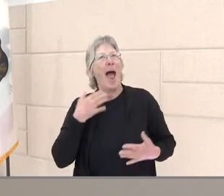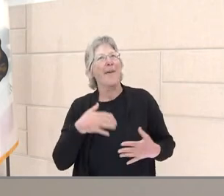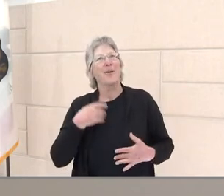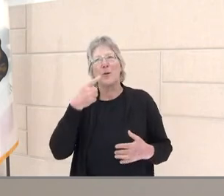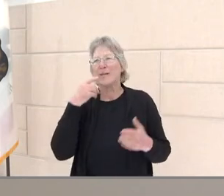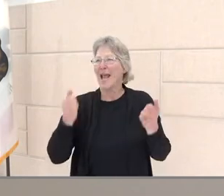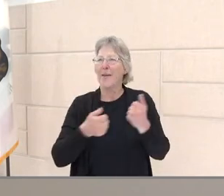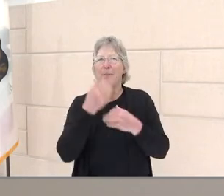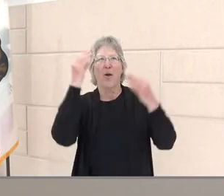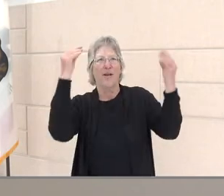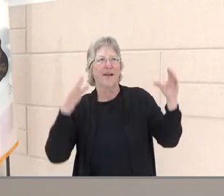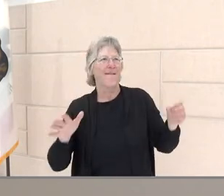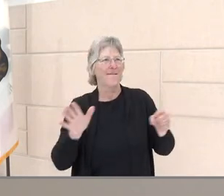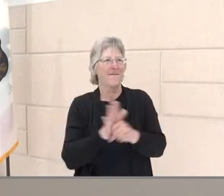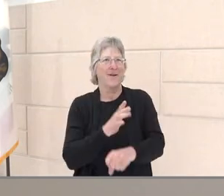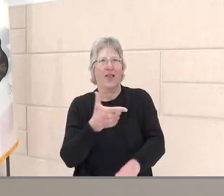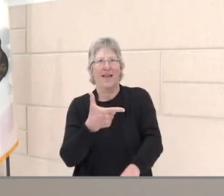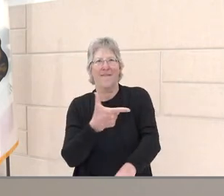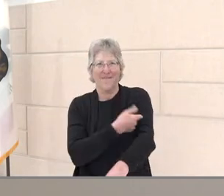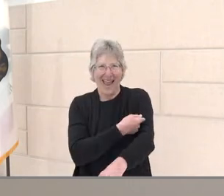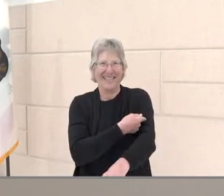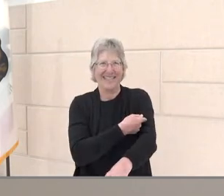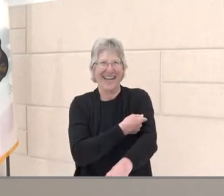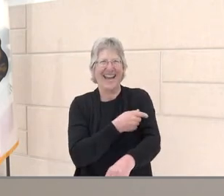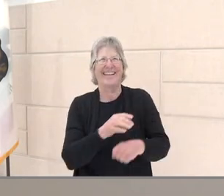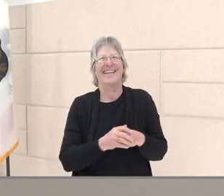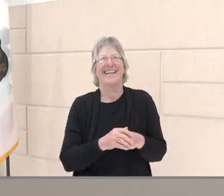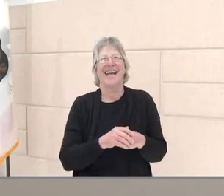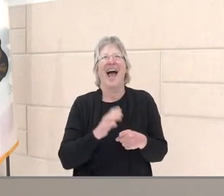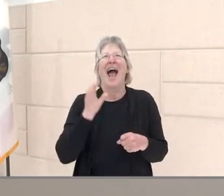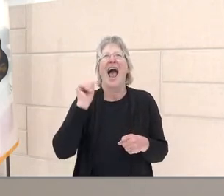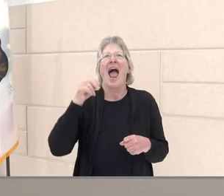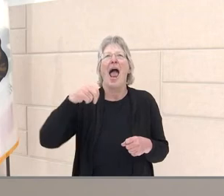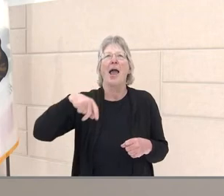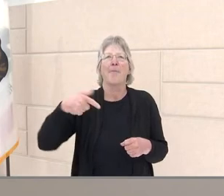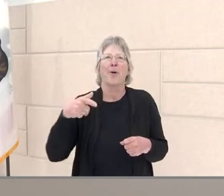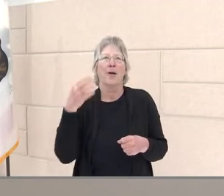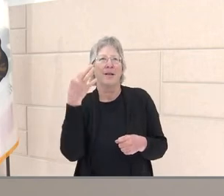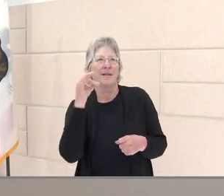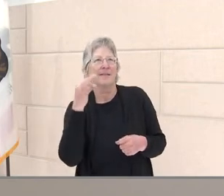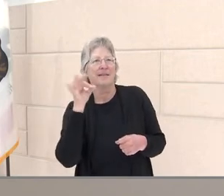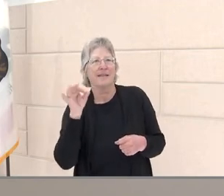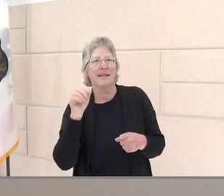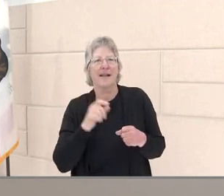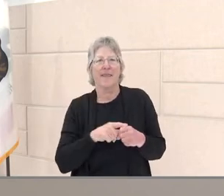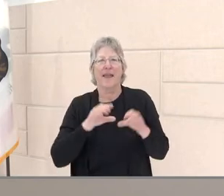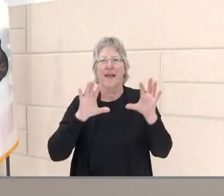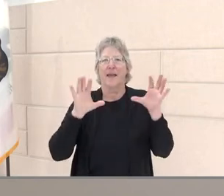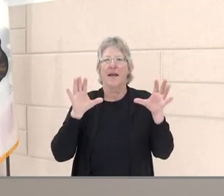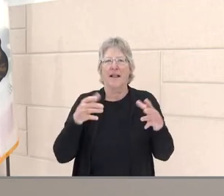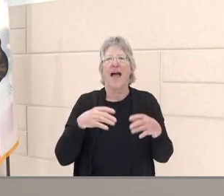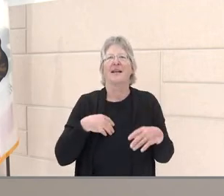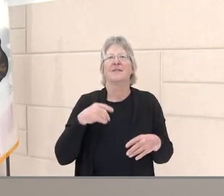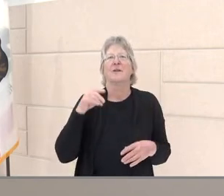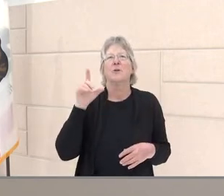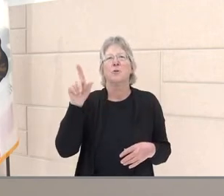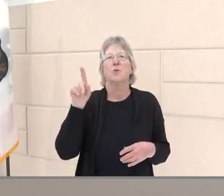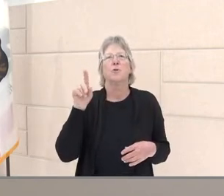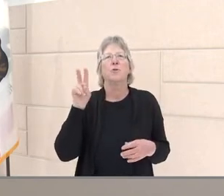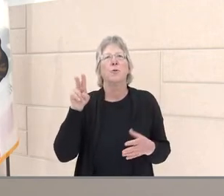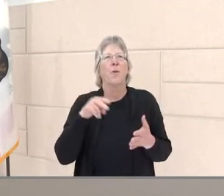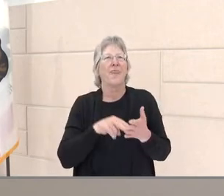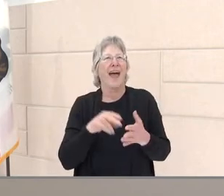ចូលរៀនវិញដោយមានដាក់ Donut ឲ្យពួកគេញ៉ាំនៅថ្ងៃទី19ខែមេ